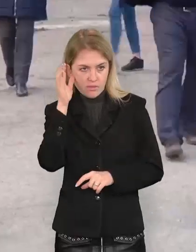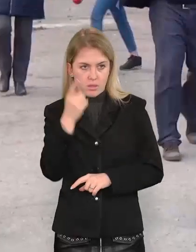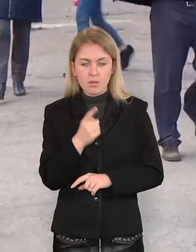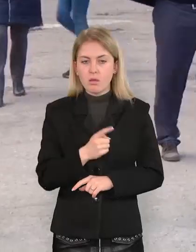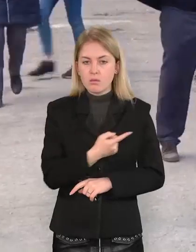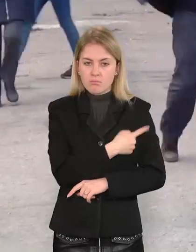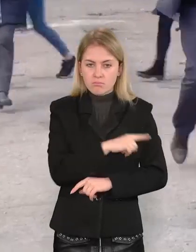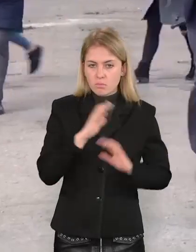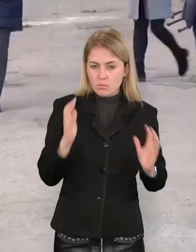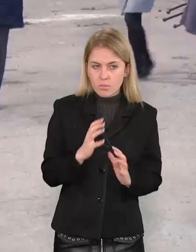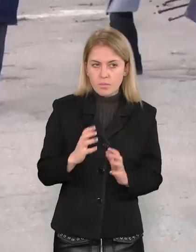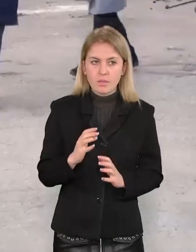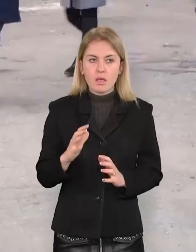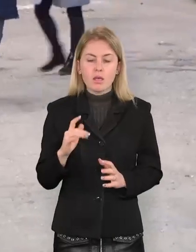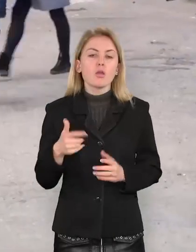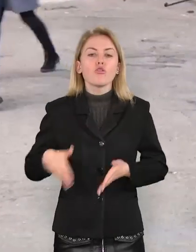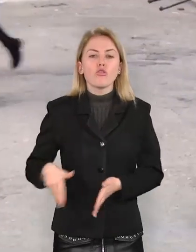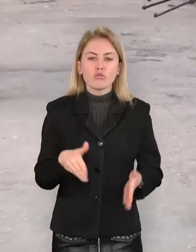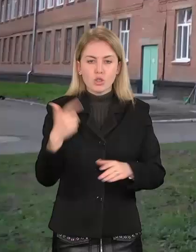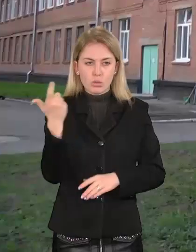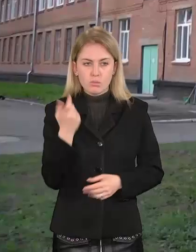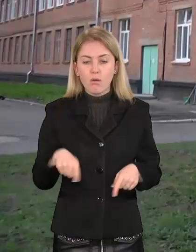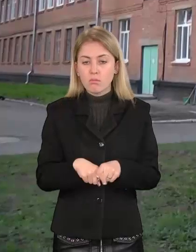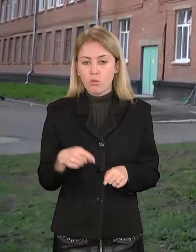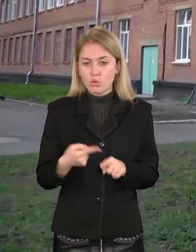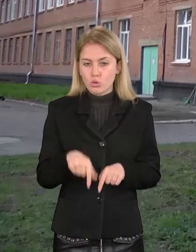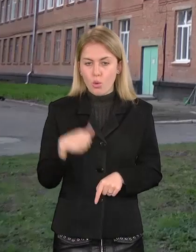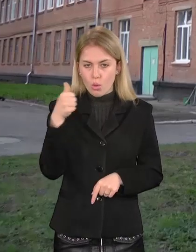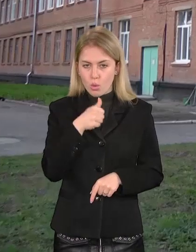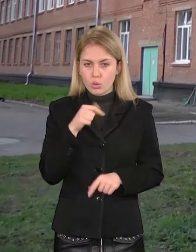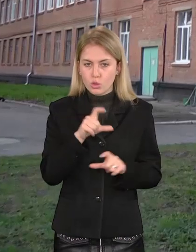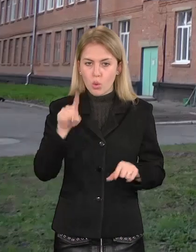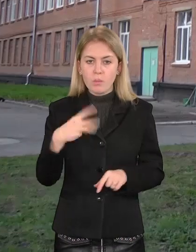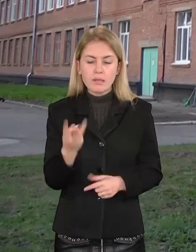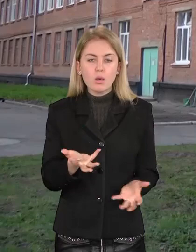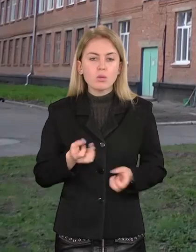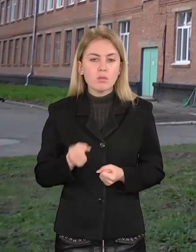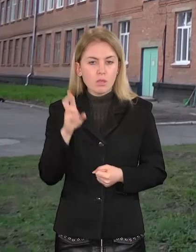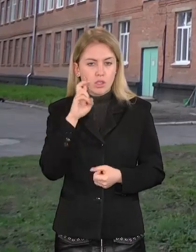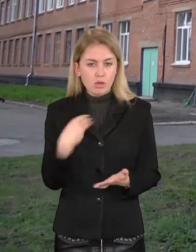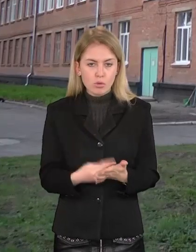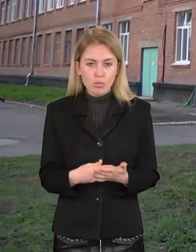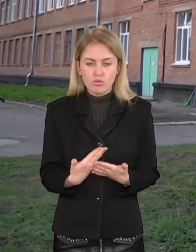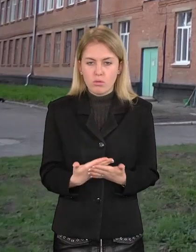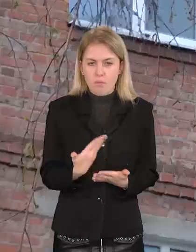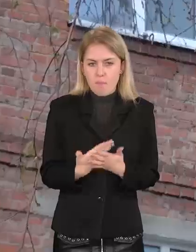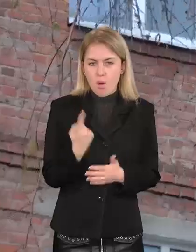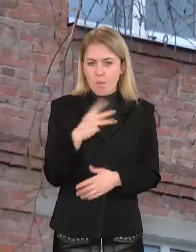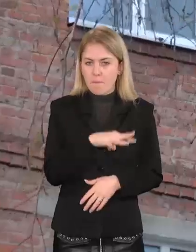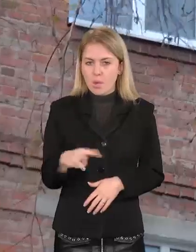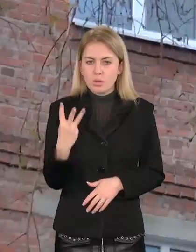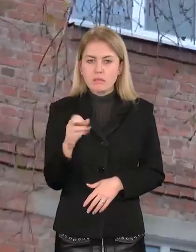міське дорожнє господарство. Так, цього року і спеціалізована школа номер 3 отримала з державного бюджету майже